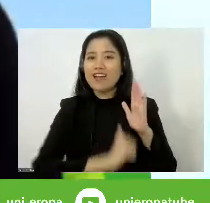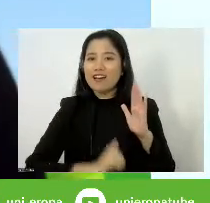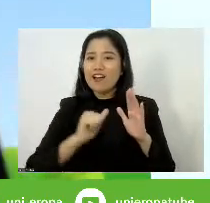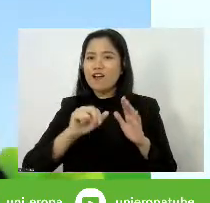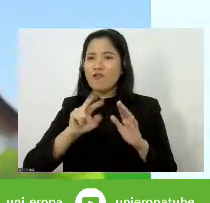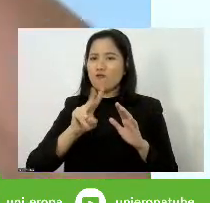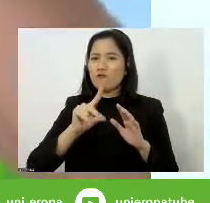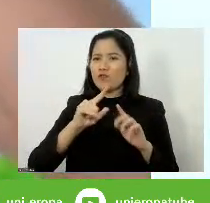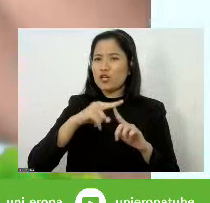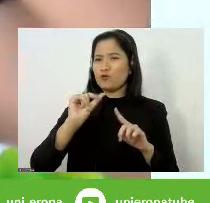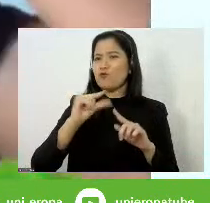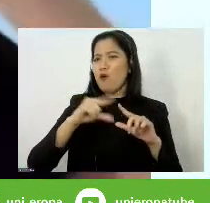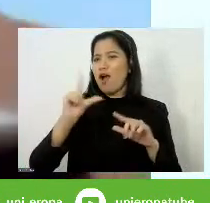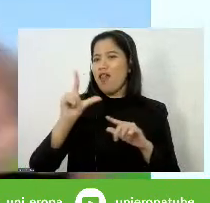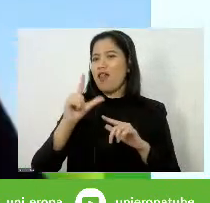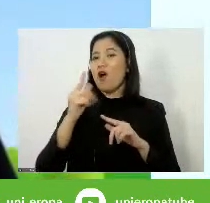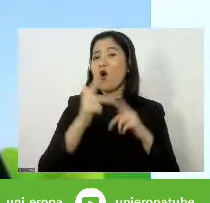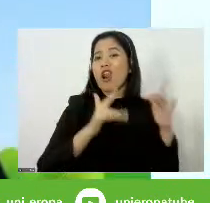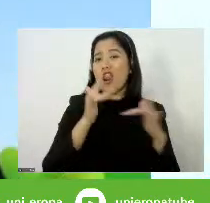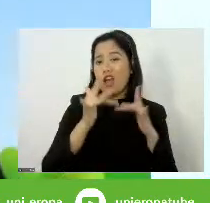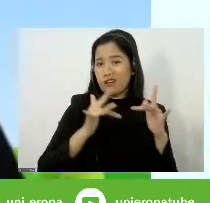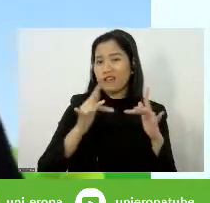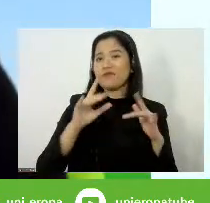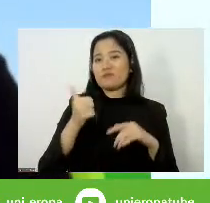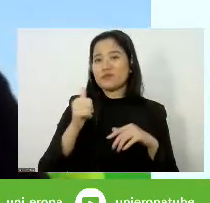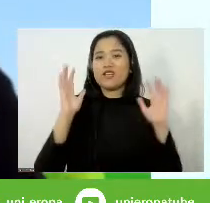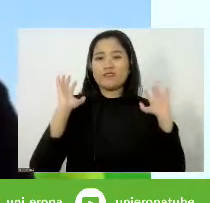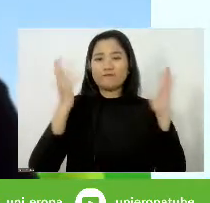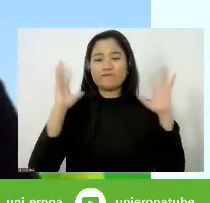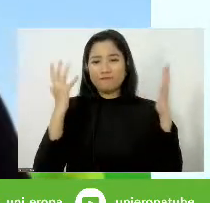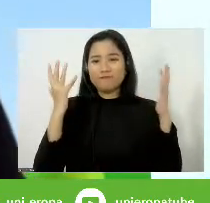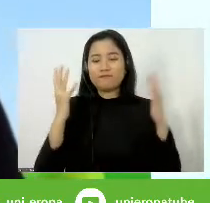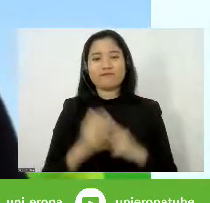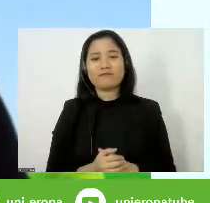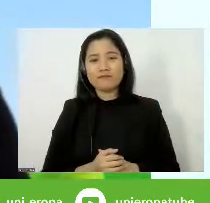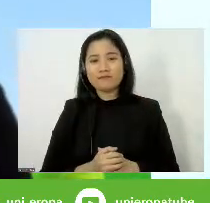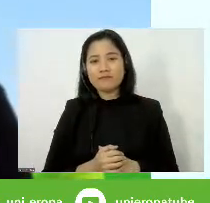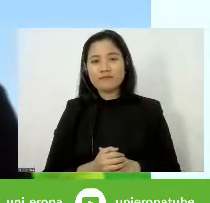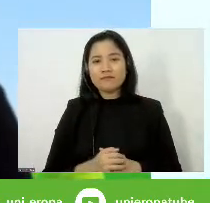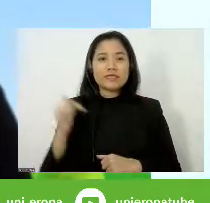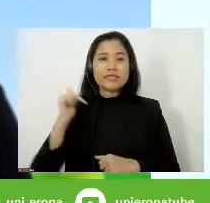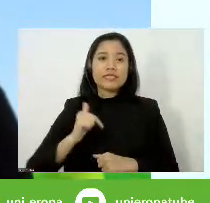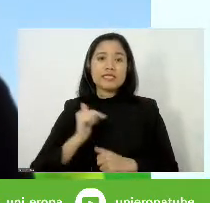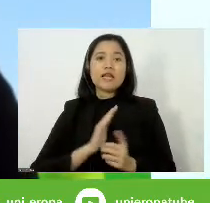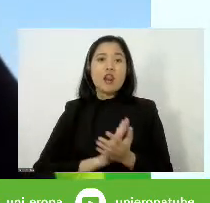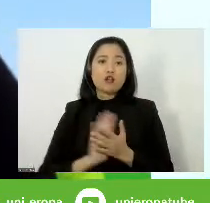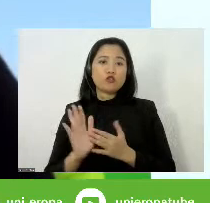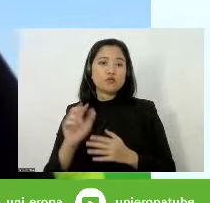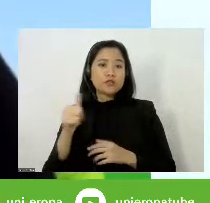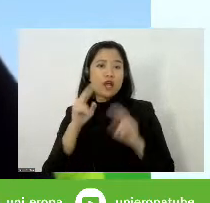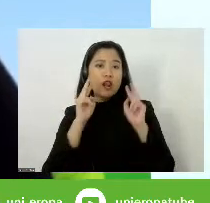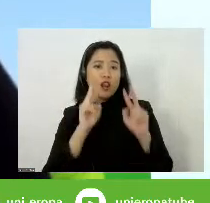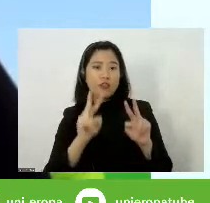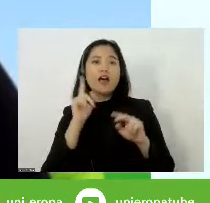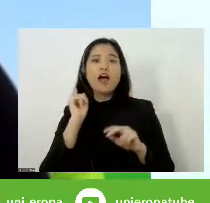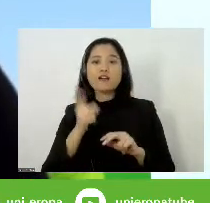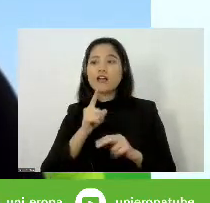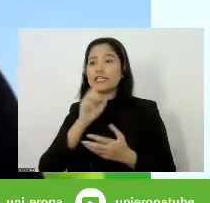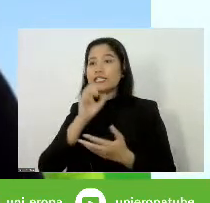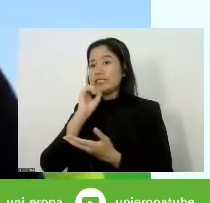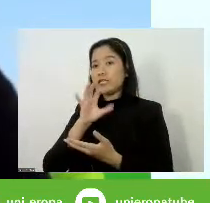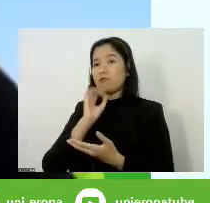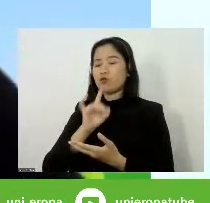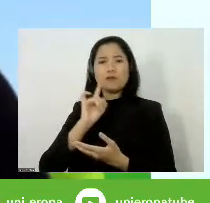yeah yoi dan sekarang kita langsung simak satu sambutan